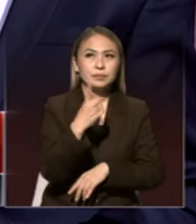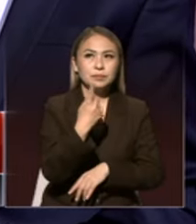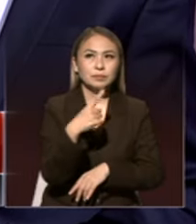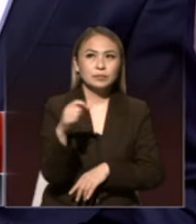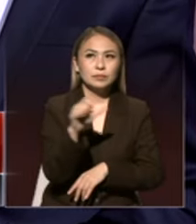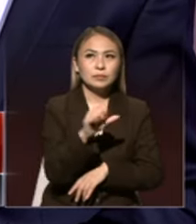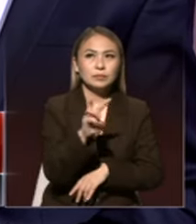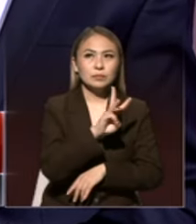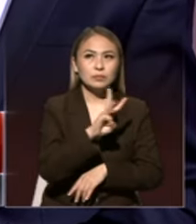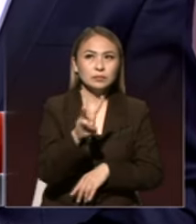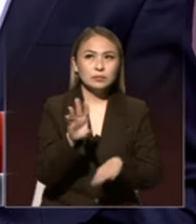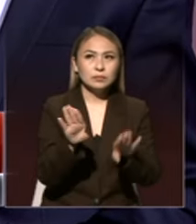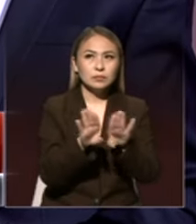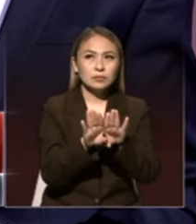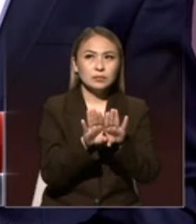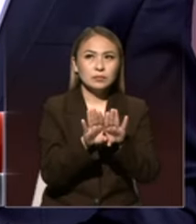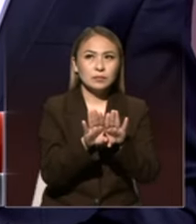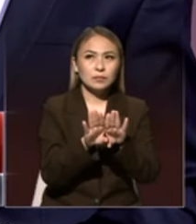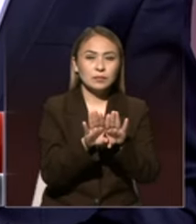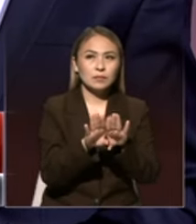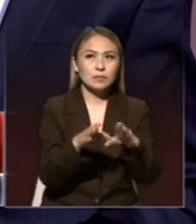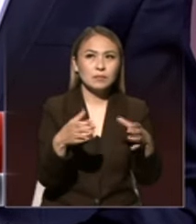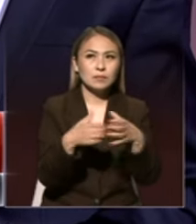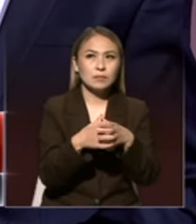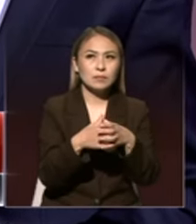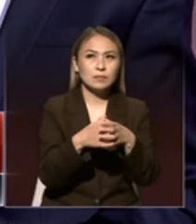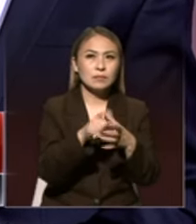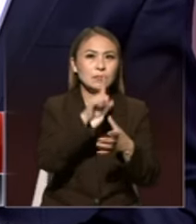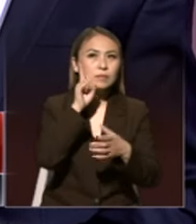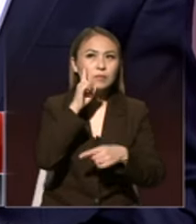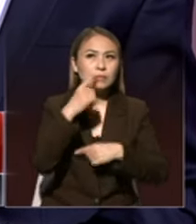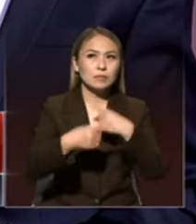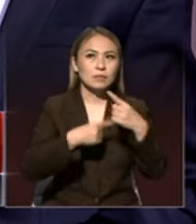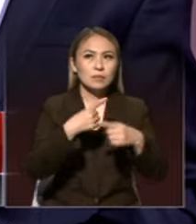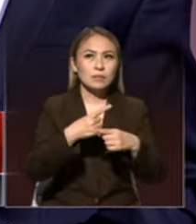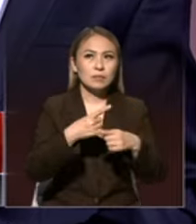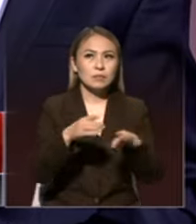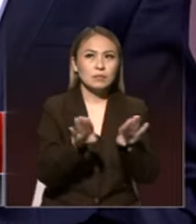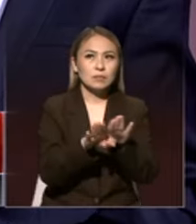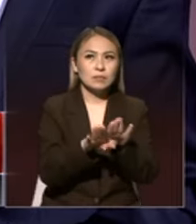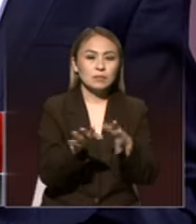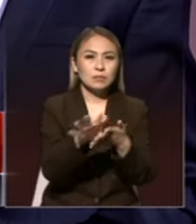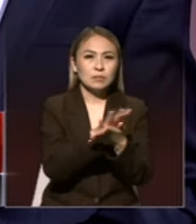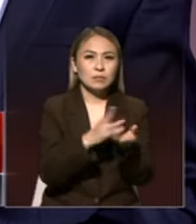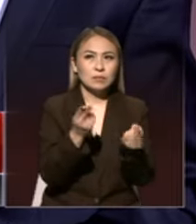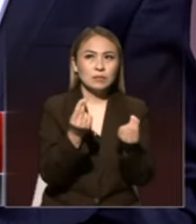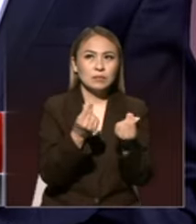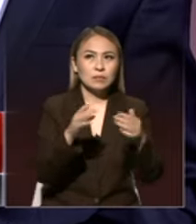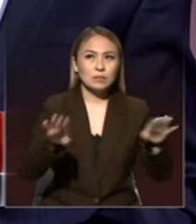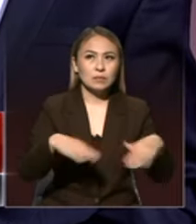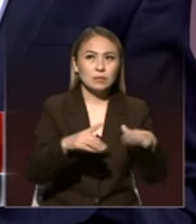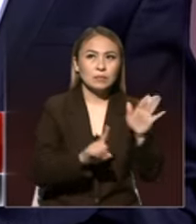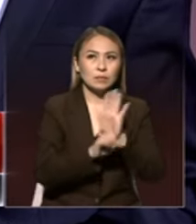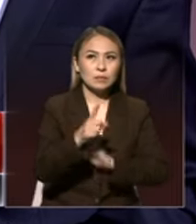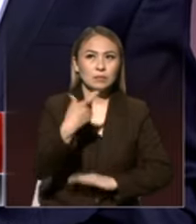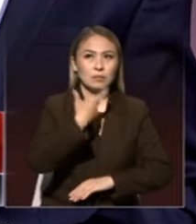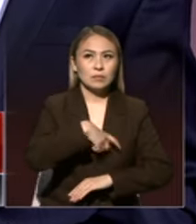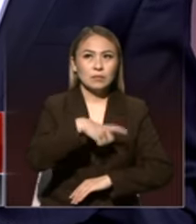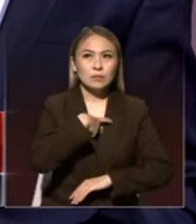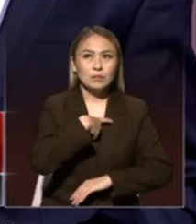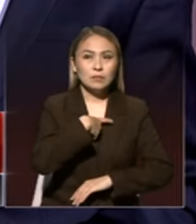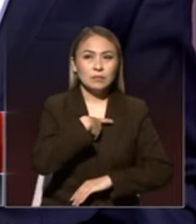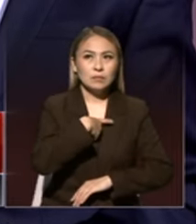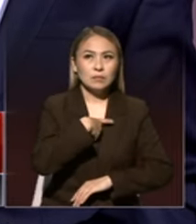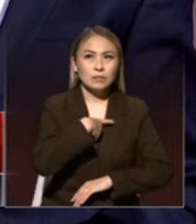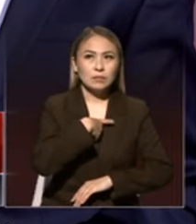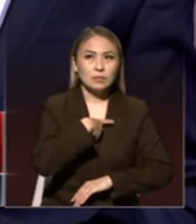тракторым қалды, мен отырамын да. Соң мен сияқты тыртындап жас кезімде дегендей тыртындап келе жатқан бар. Ешқандай ақшасы жоқ, жаланбыт. Мен солай бастаған. Мысалы, бір екі